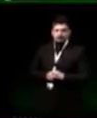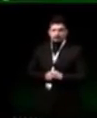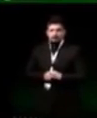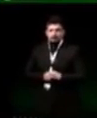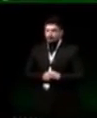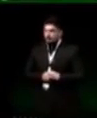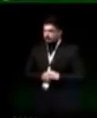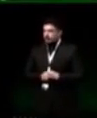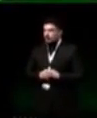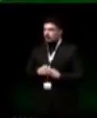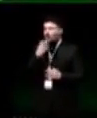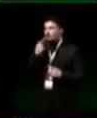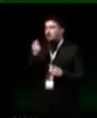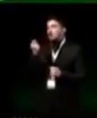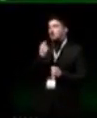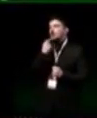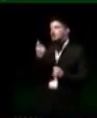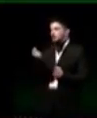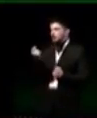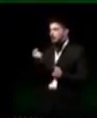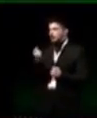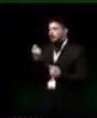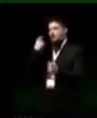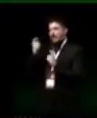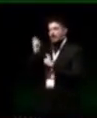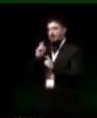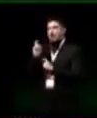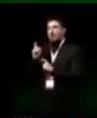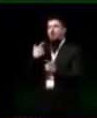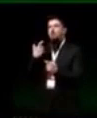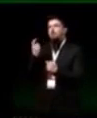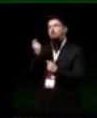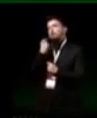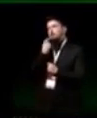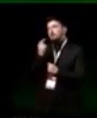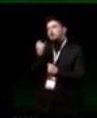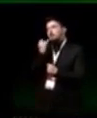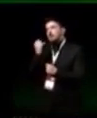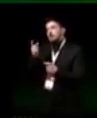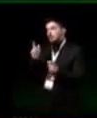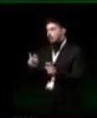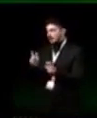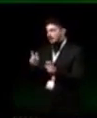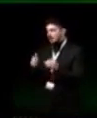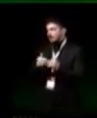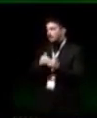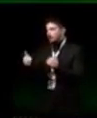Io vengo da un piccolo paese della provincia e quando giravo